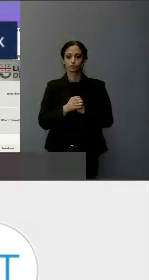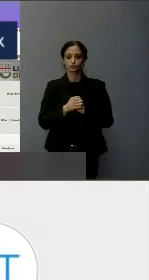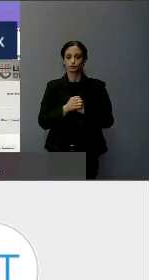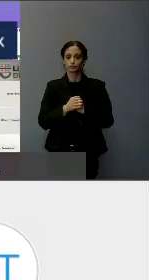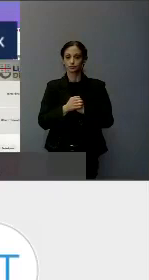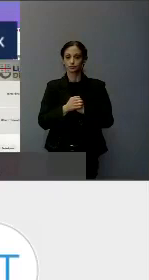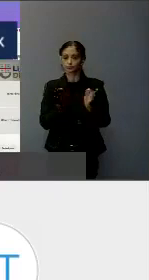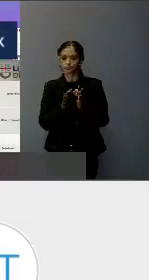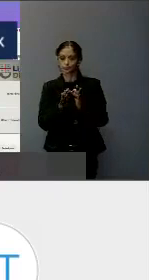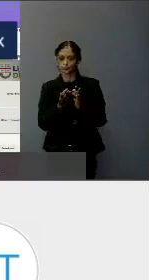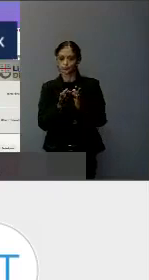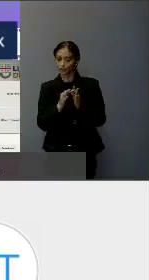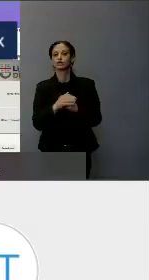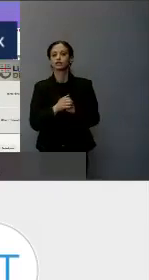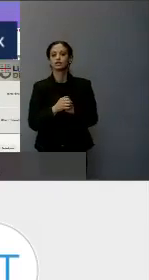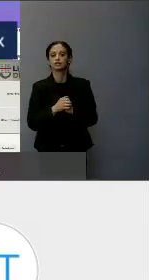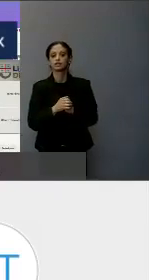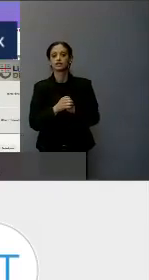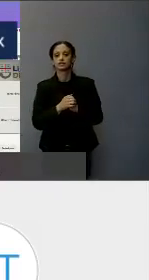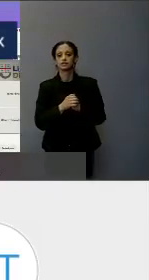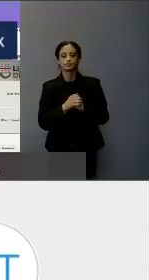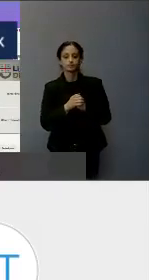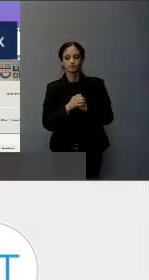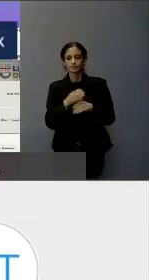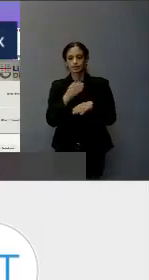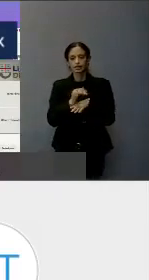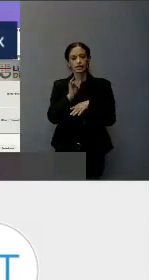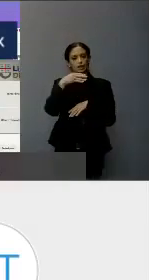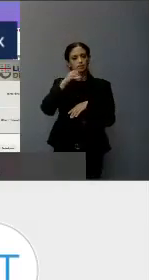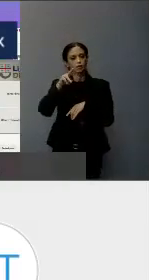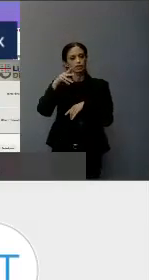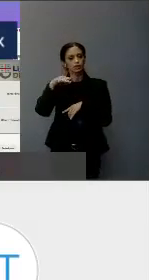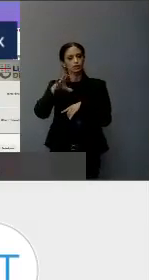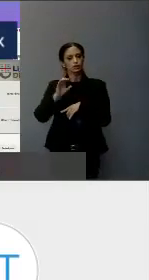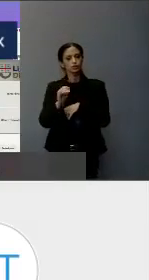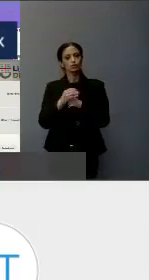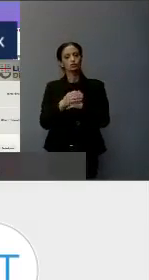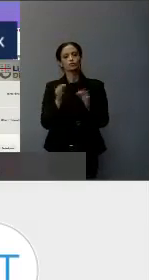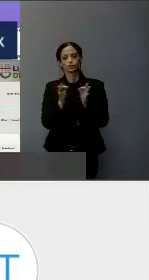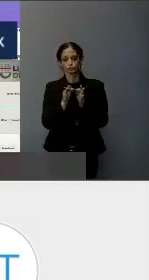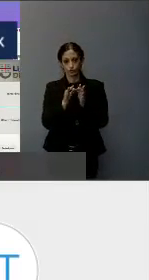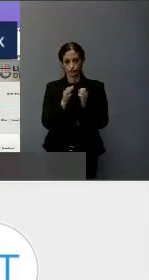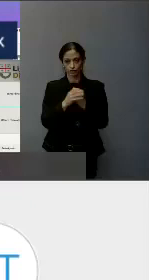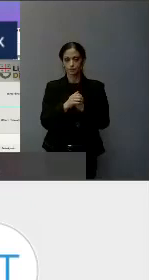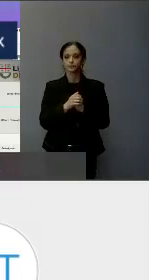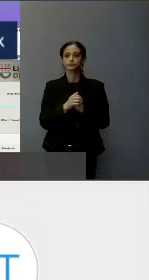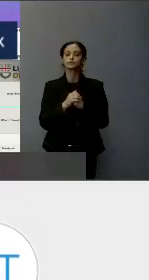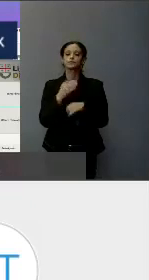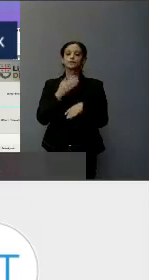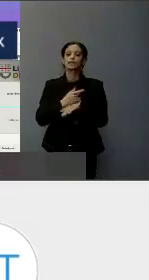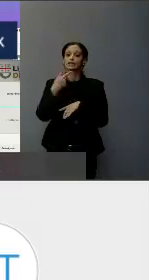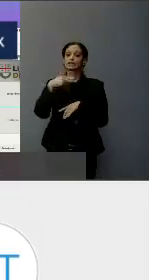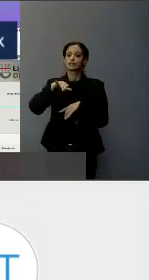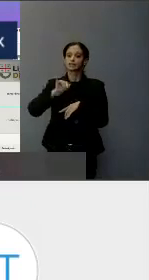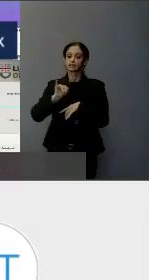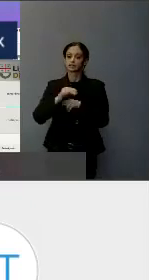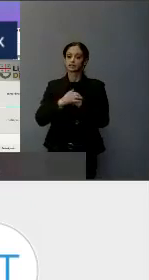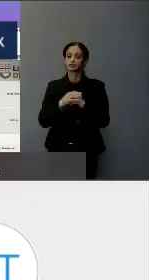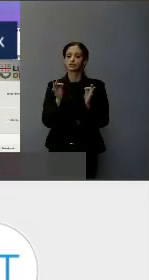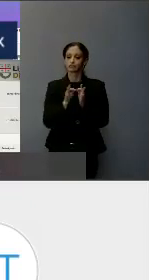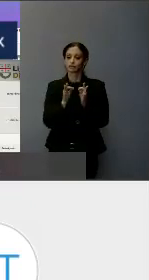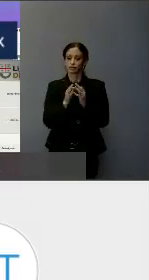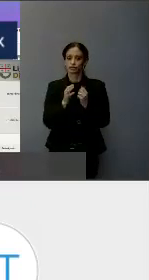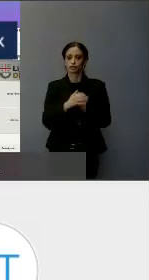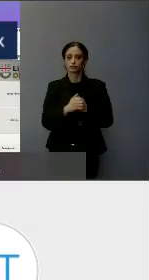vorrei bordino favorevole grillo consigliere mordino favorevole consigliere latini favorevole